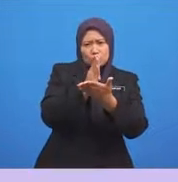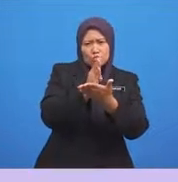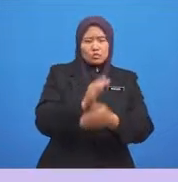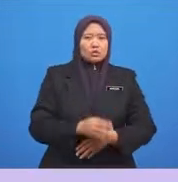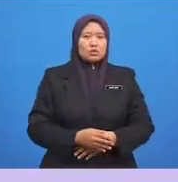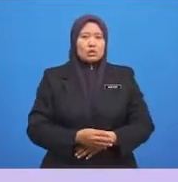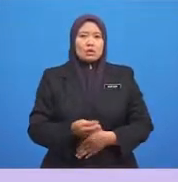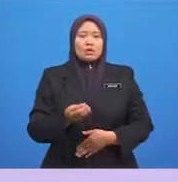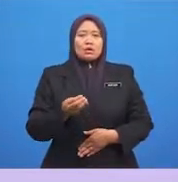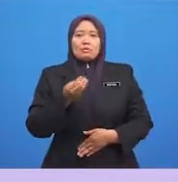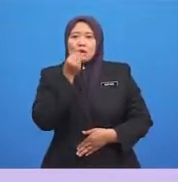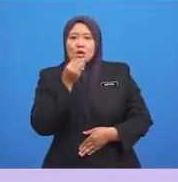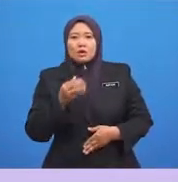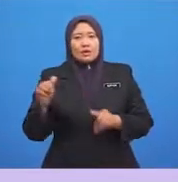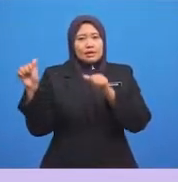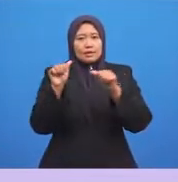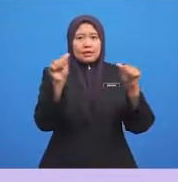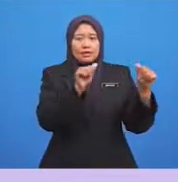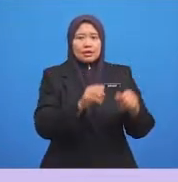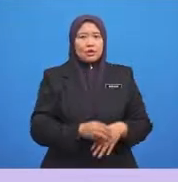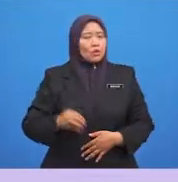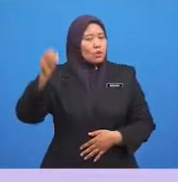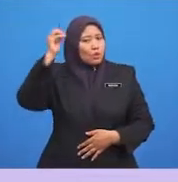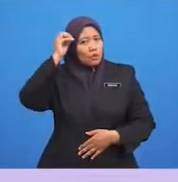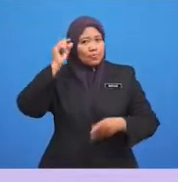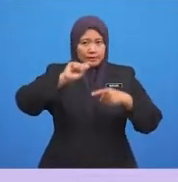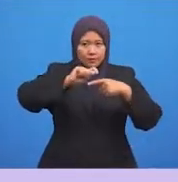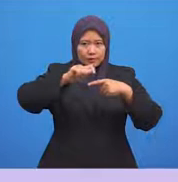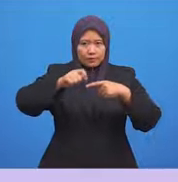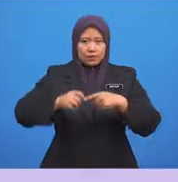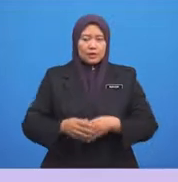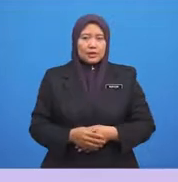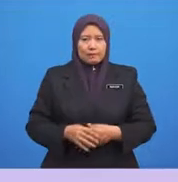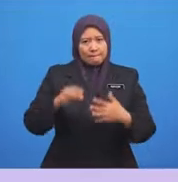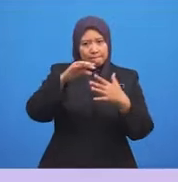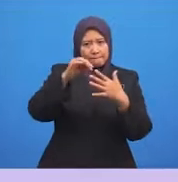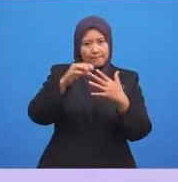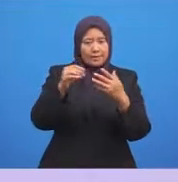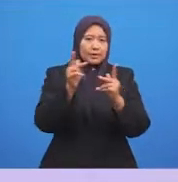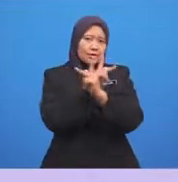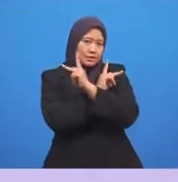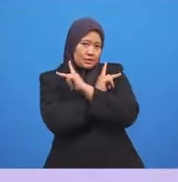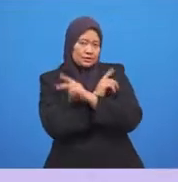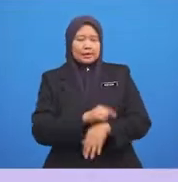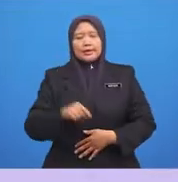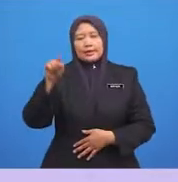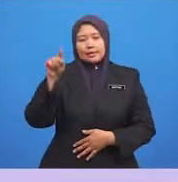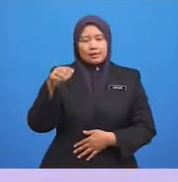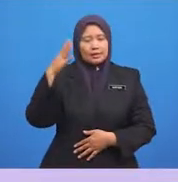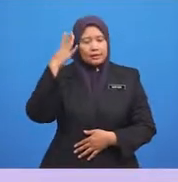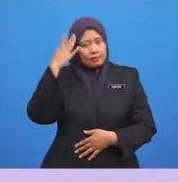makan angin, otak udang, pilih kasih, titik peluh.